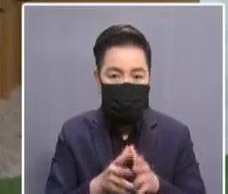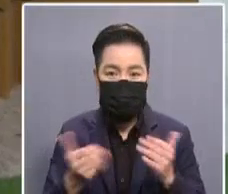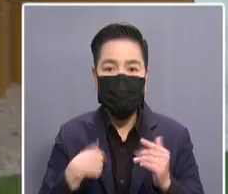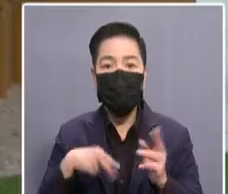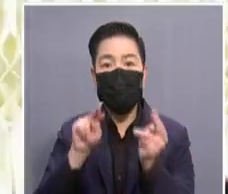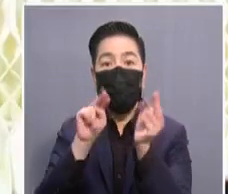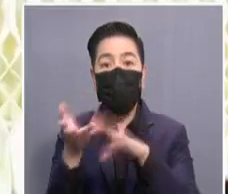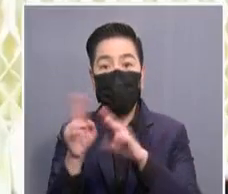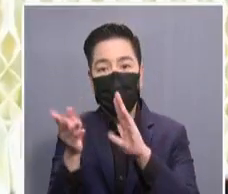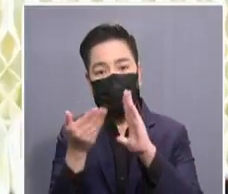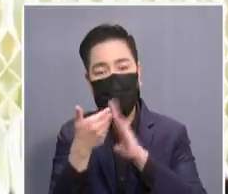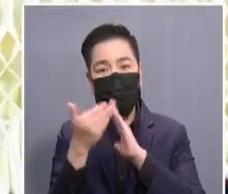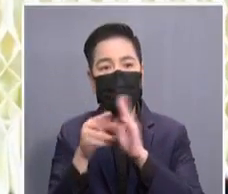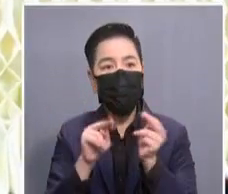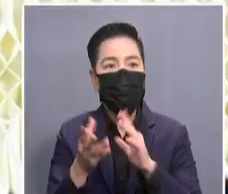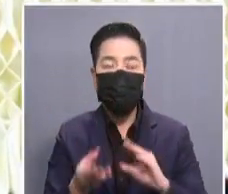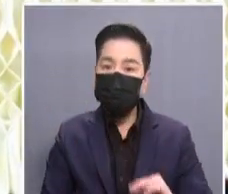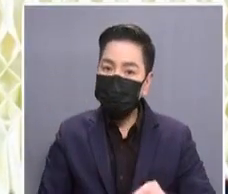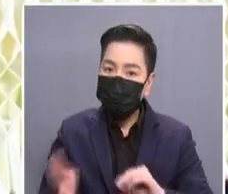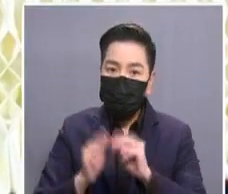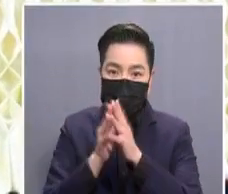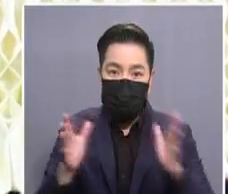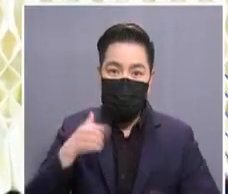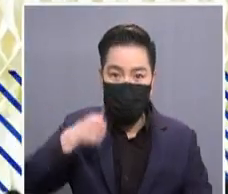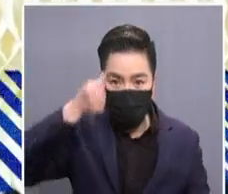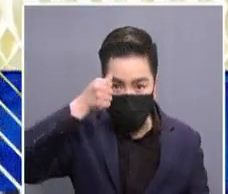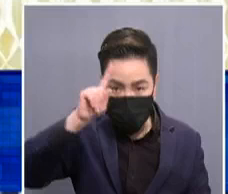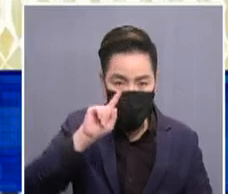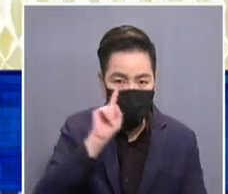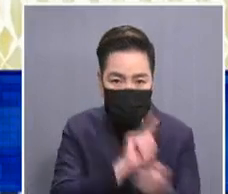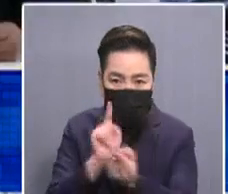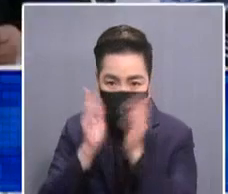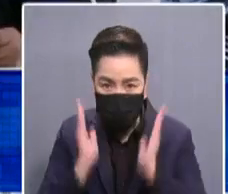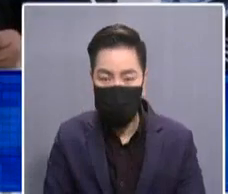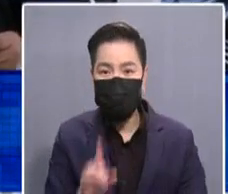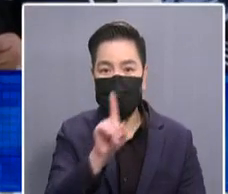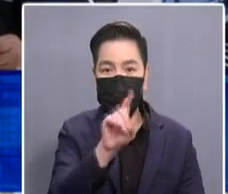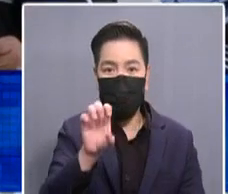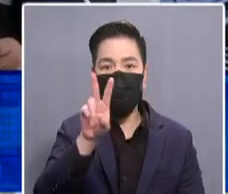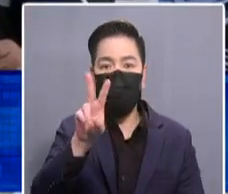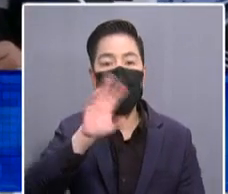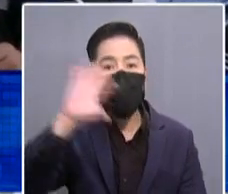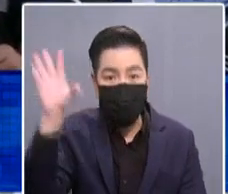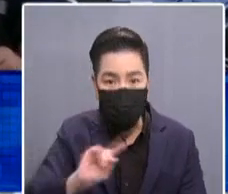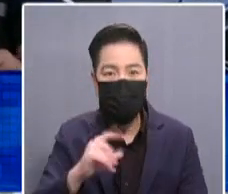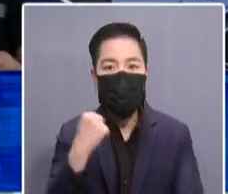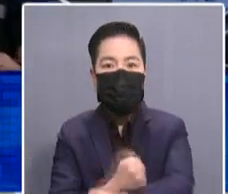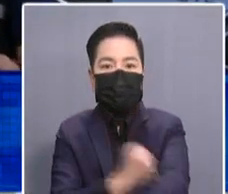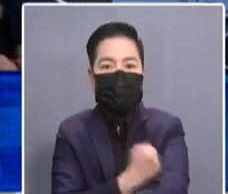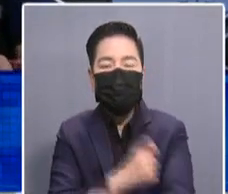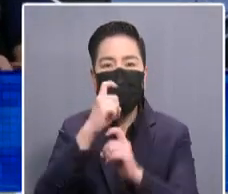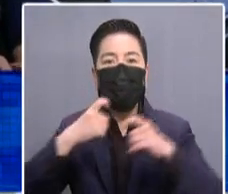นครพนมยอดติดเชื้อก็พุ่งสูงรายวันครับเมื่อวานนี้วันเดียวเนี่ยพบผู้ป่วยไป102รายส่วนใหญ่มาจากกลุ่มแรงงานเสี่ยง